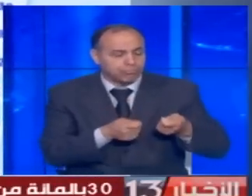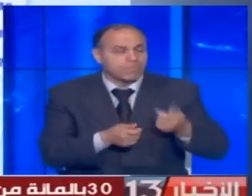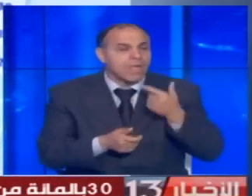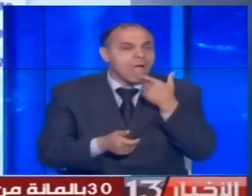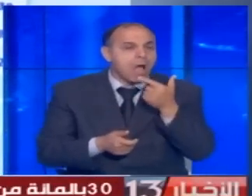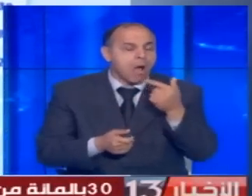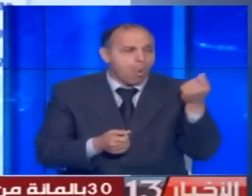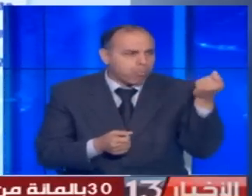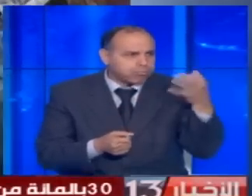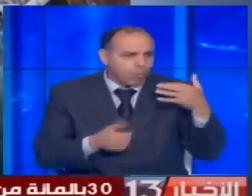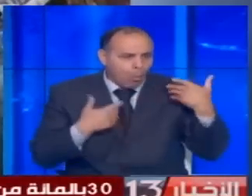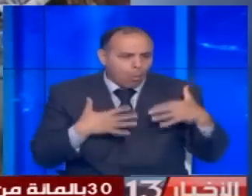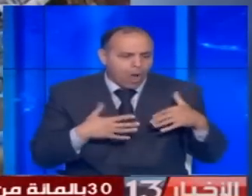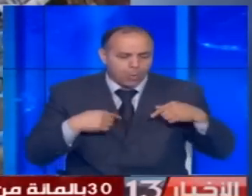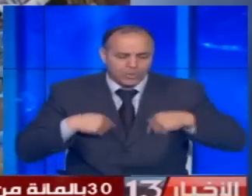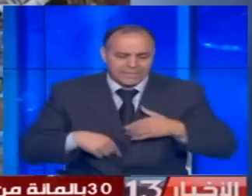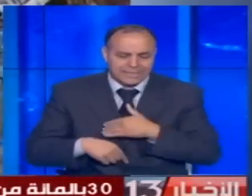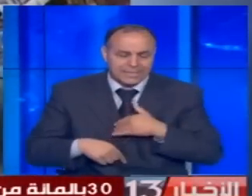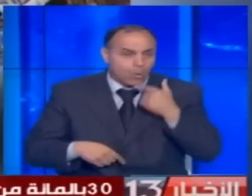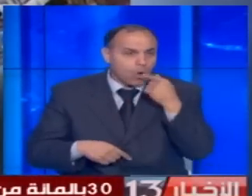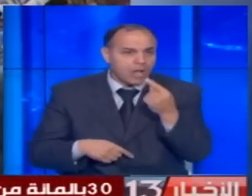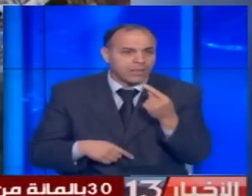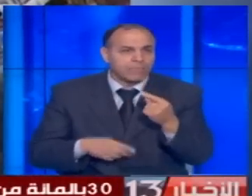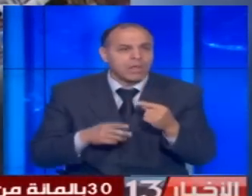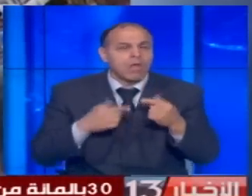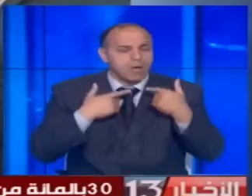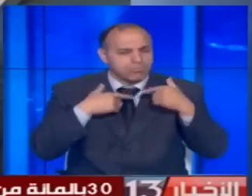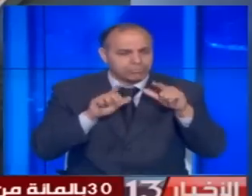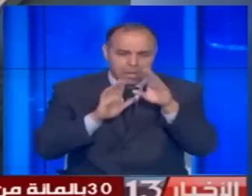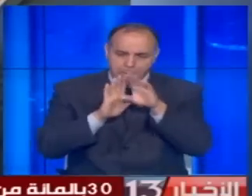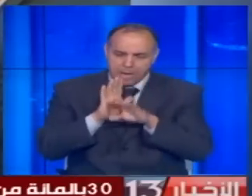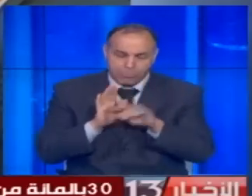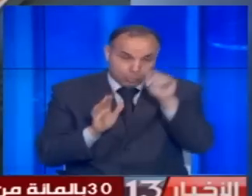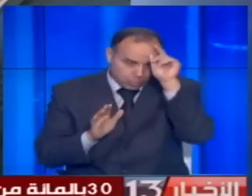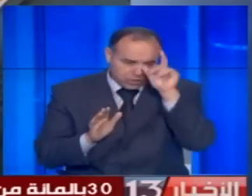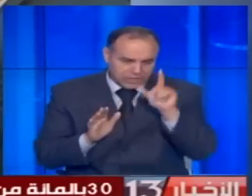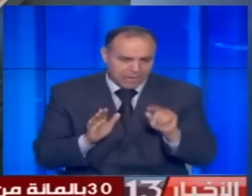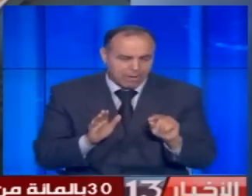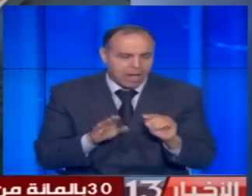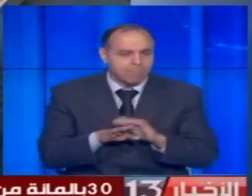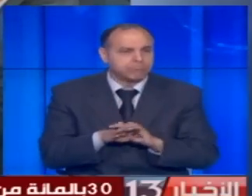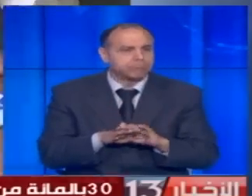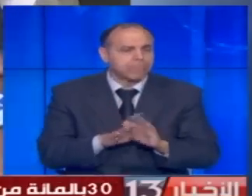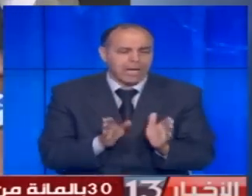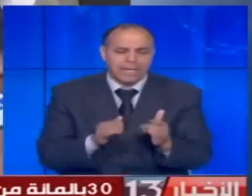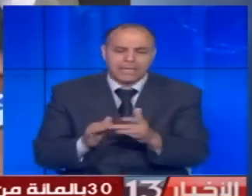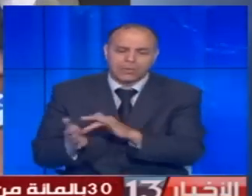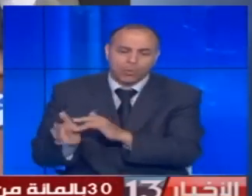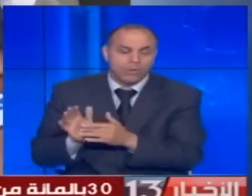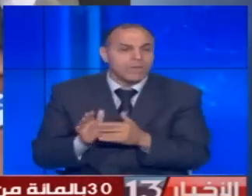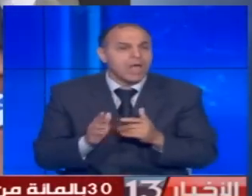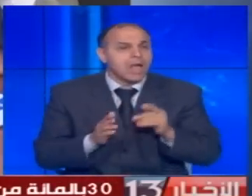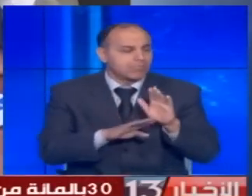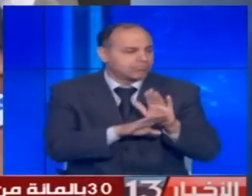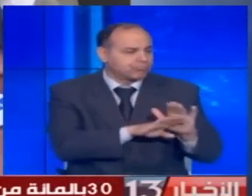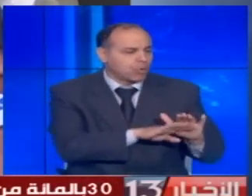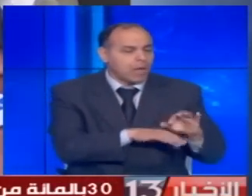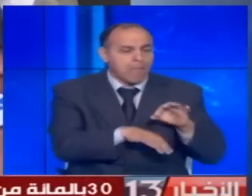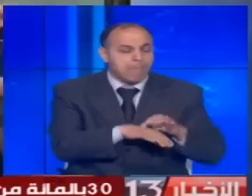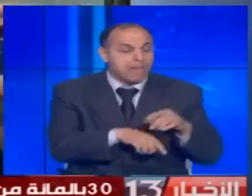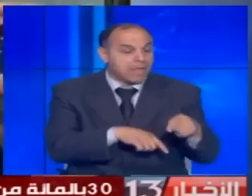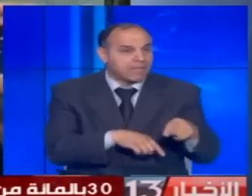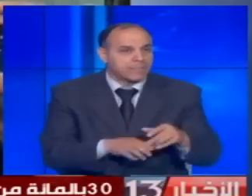الموسعه دفعت بوزاره الساحه الى اطلاق استراتيجيه وطنيه متعدده القطاعات للوقايه من هذه